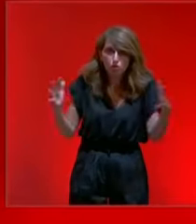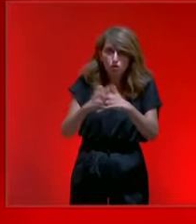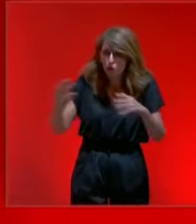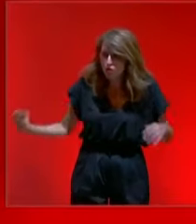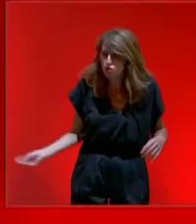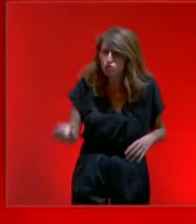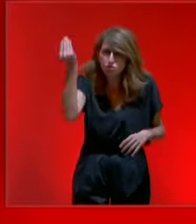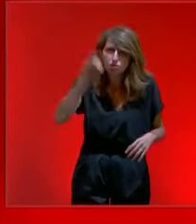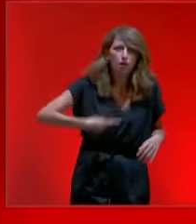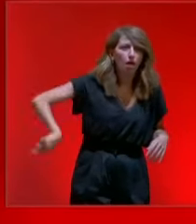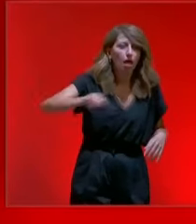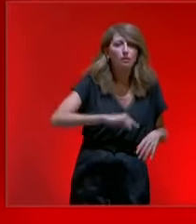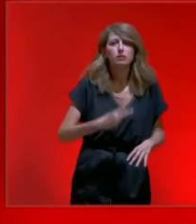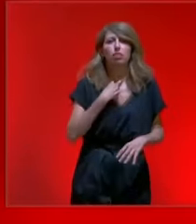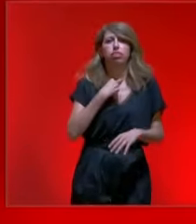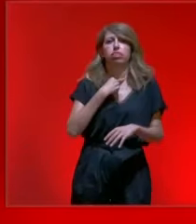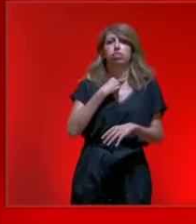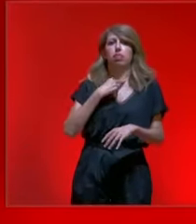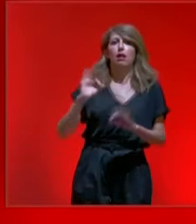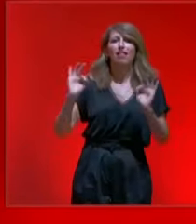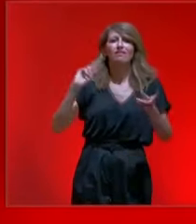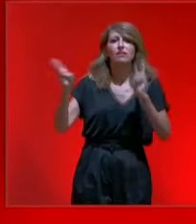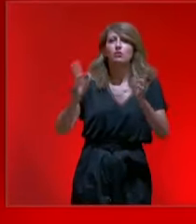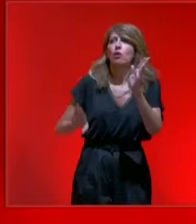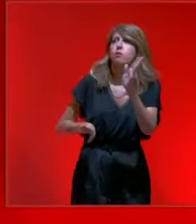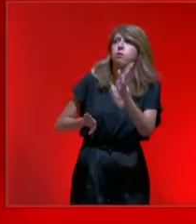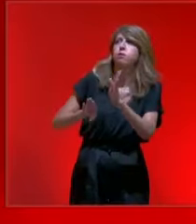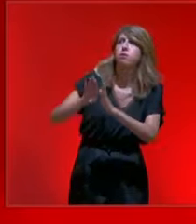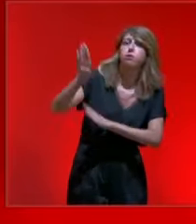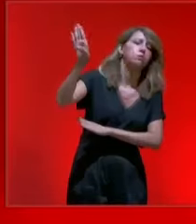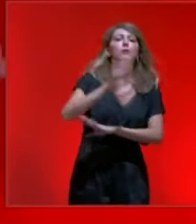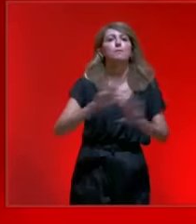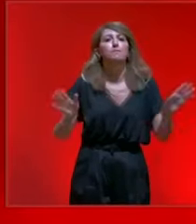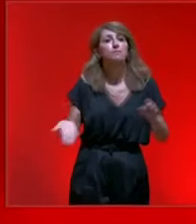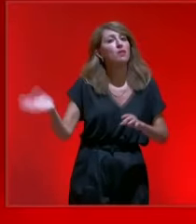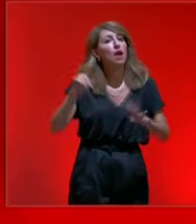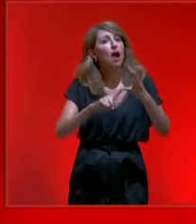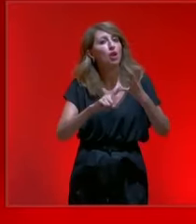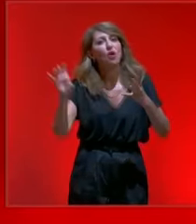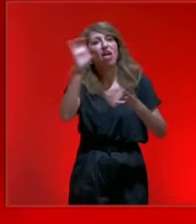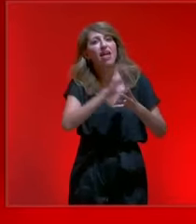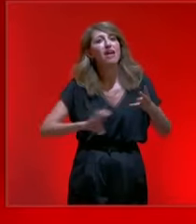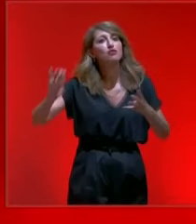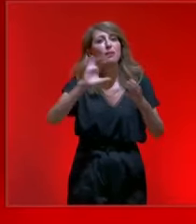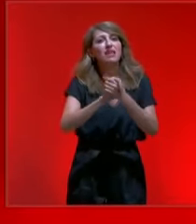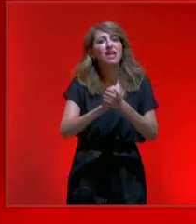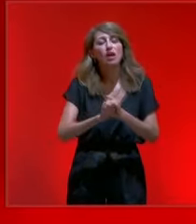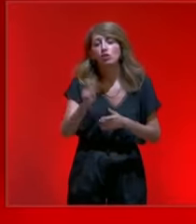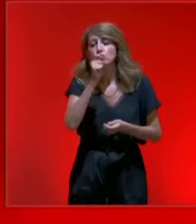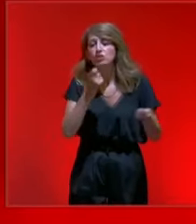ΔΕ απουσία ανεξάρτητης ευρωπαϊκής πολιτικής εξωτερικών και άμυνας